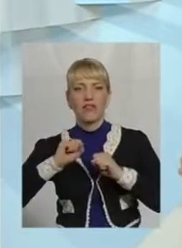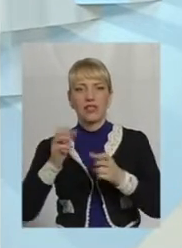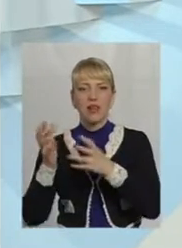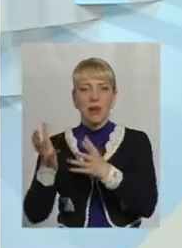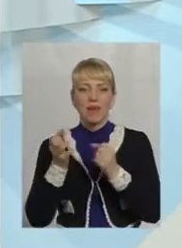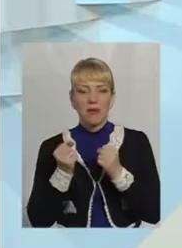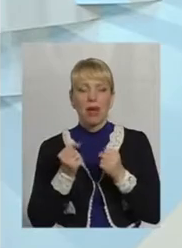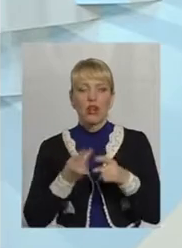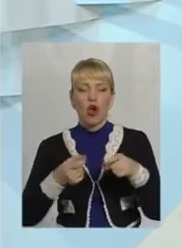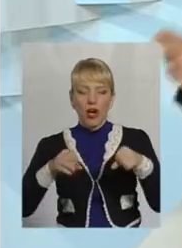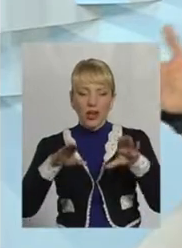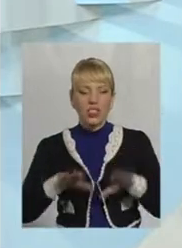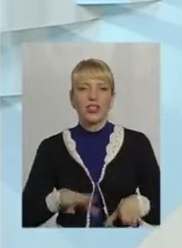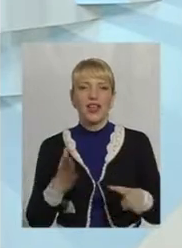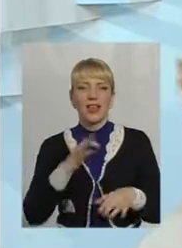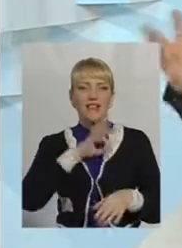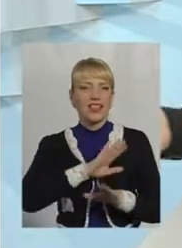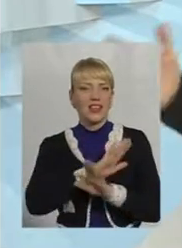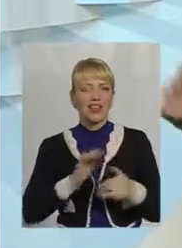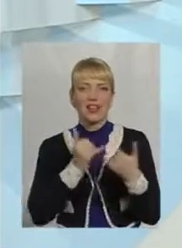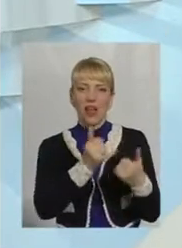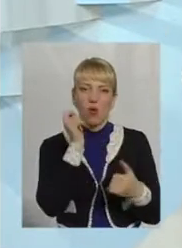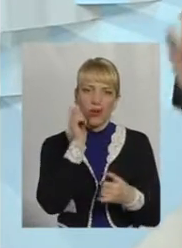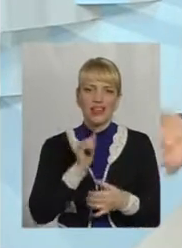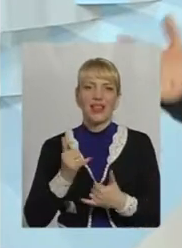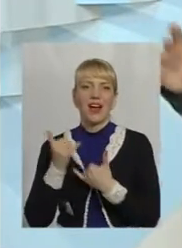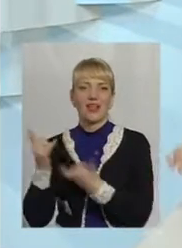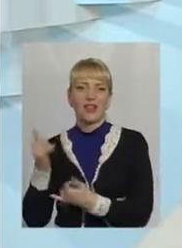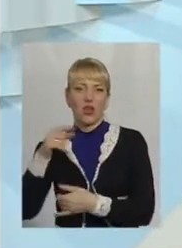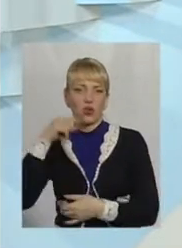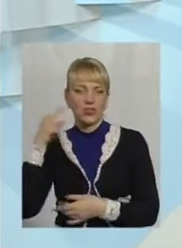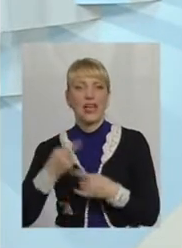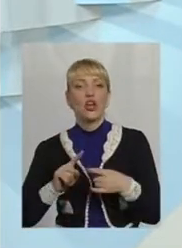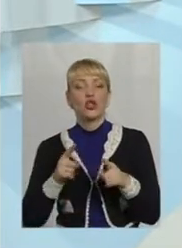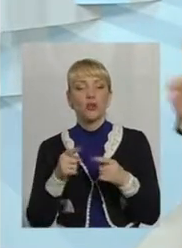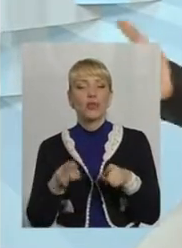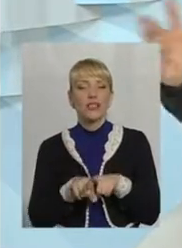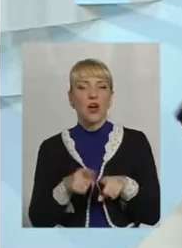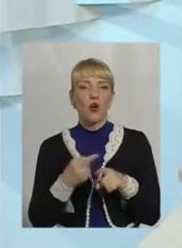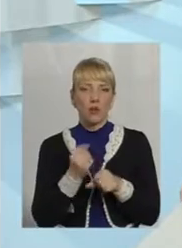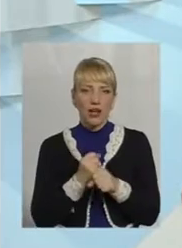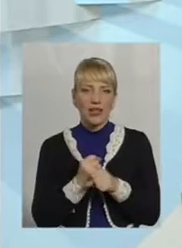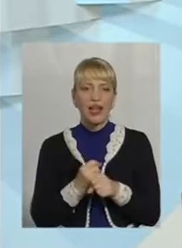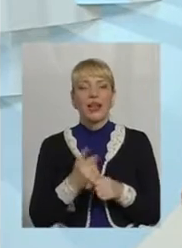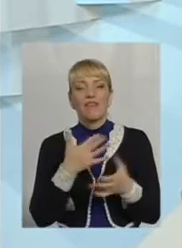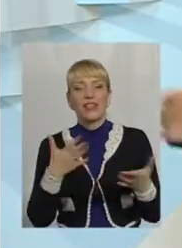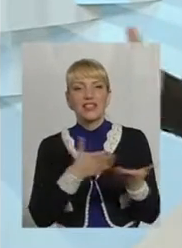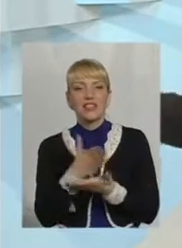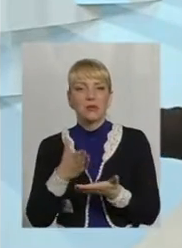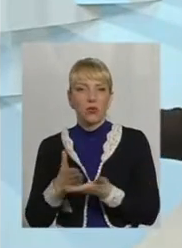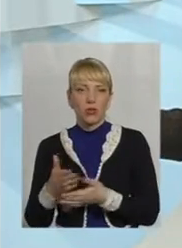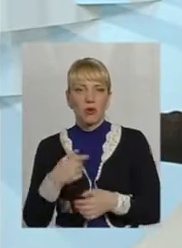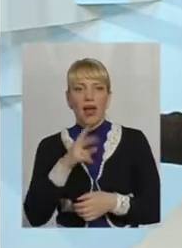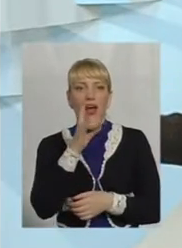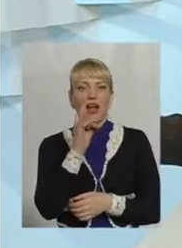вигідні не Україні, а Росії. Чому воно це робило? В різний спосіб, з різними оцінками. Кравчук і сьогодні каже, по-перше, це не